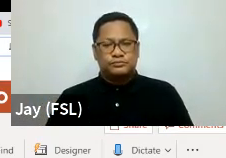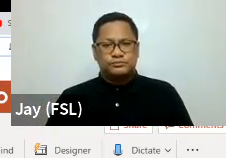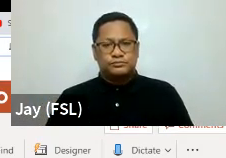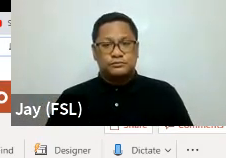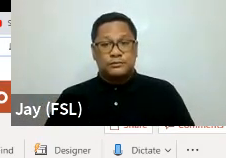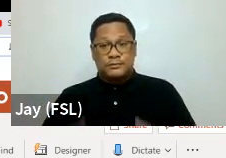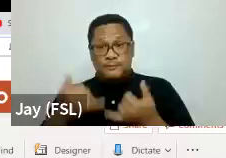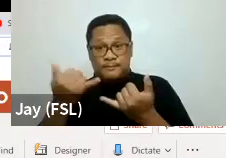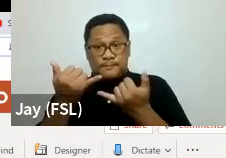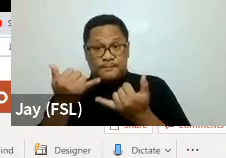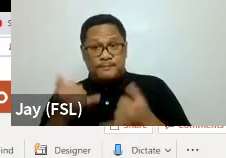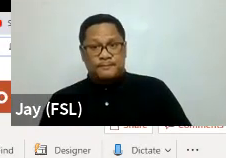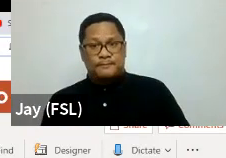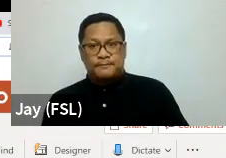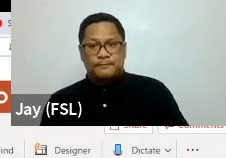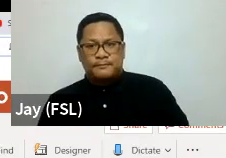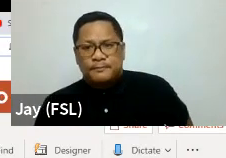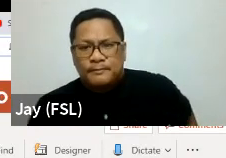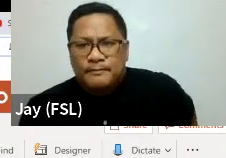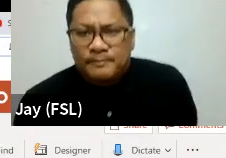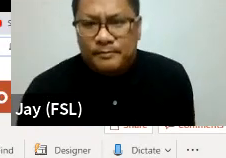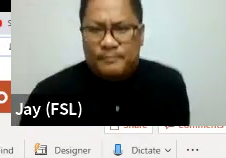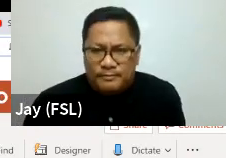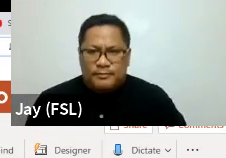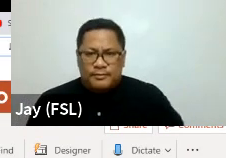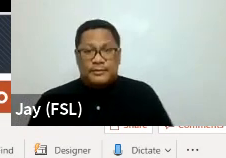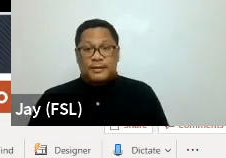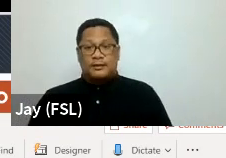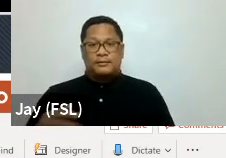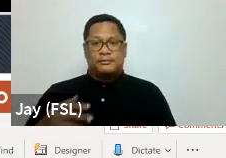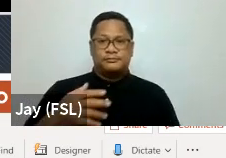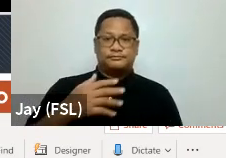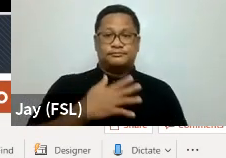Now, ang aking experience naman,